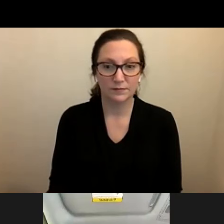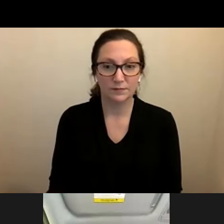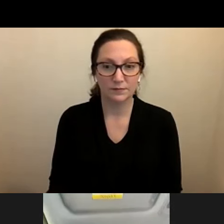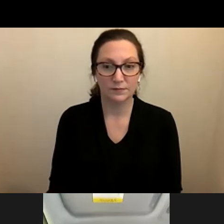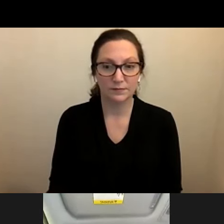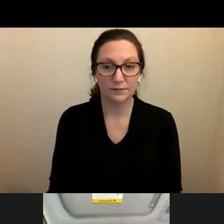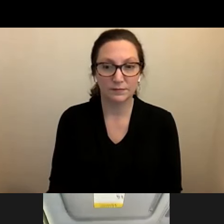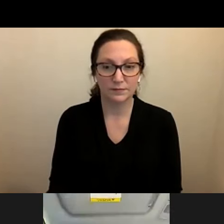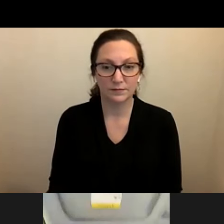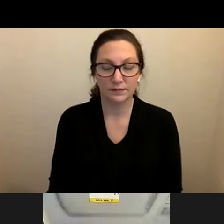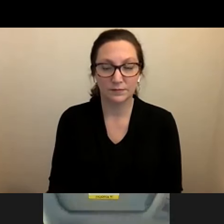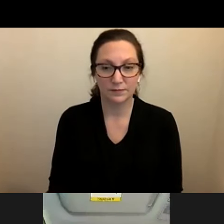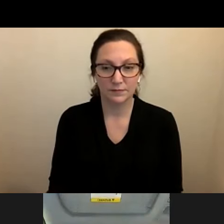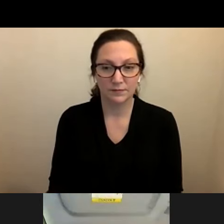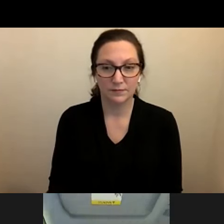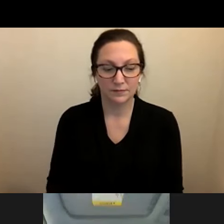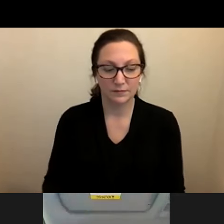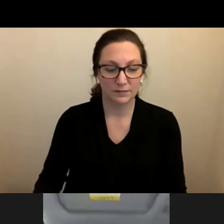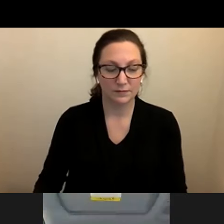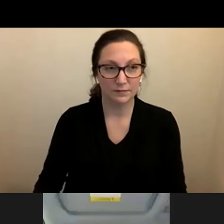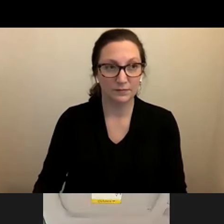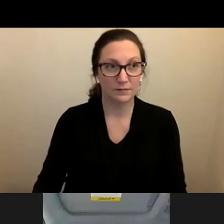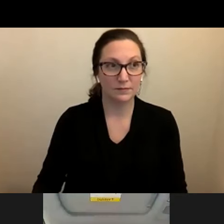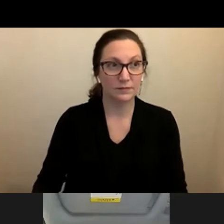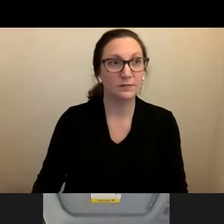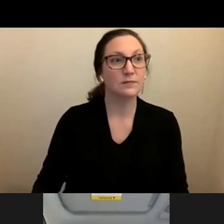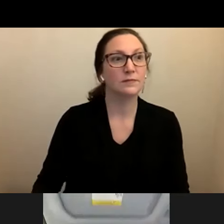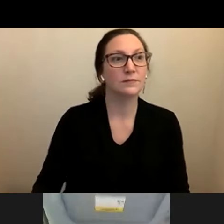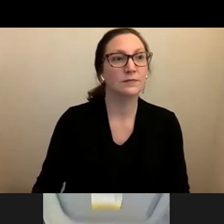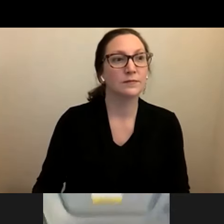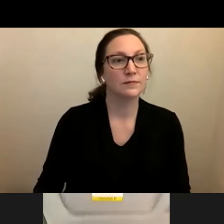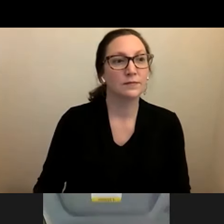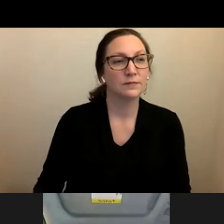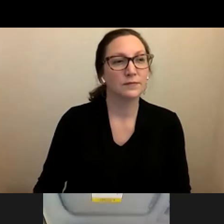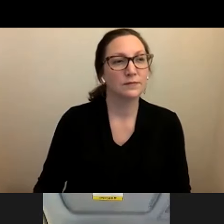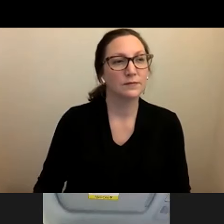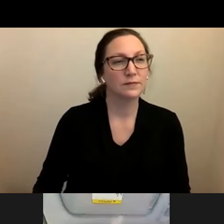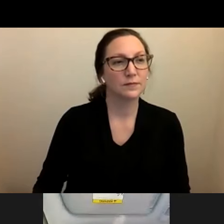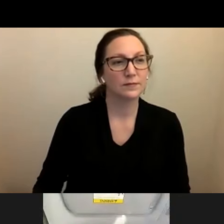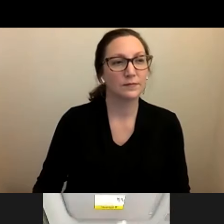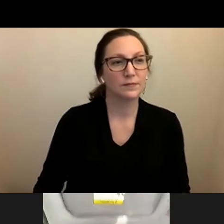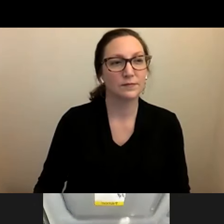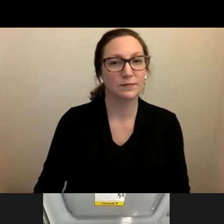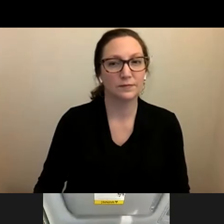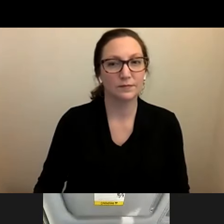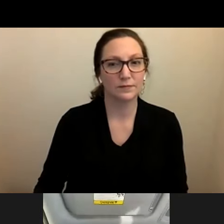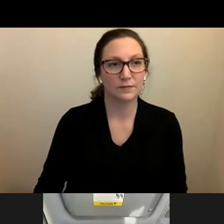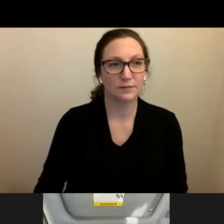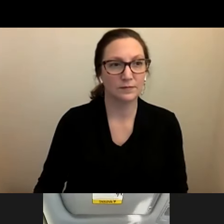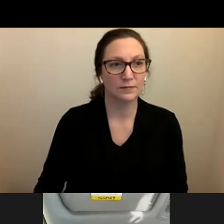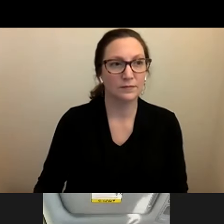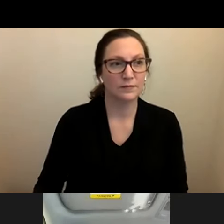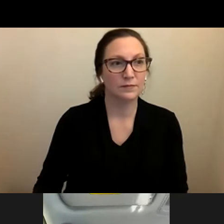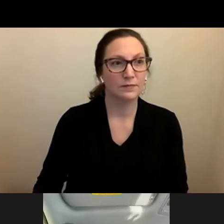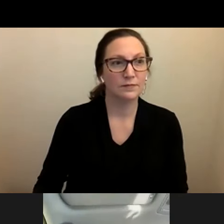dit, je t'ai traduit pour vous et pas hésiter tout ça qu'on a besoin de dire ou supposé dire et puis il faut entrer dans la